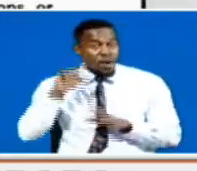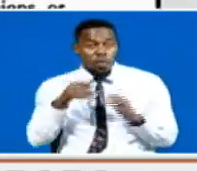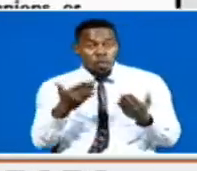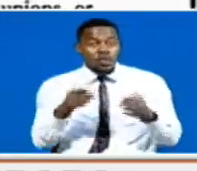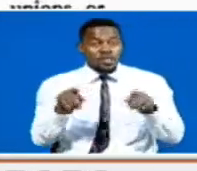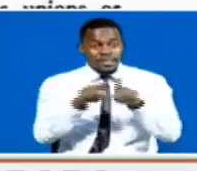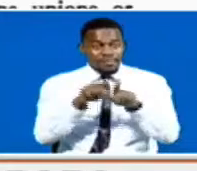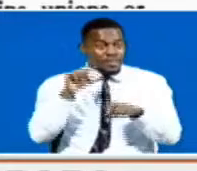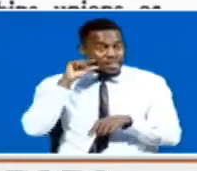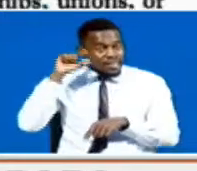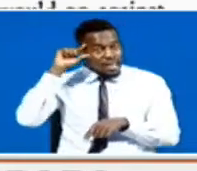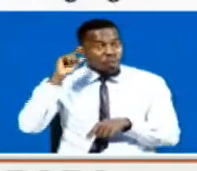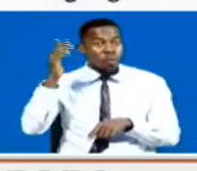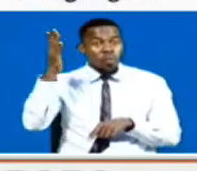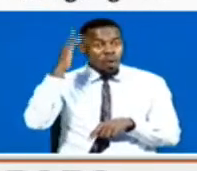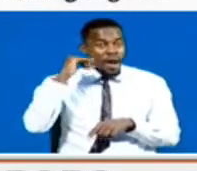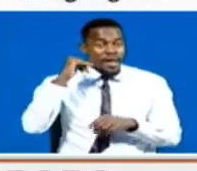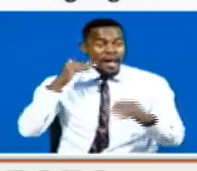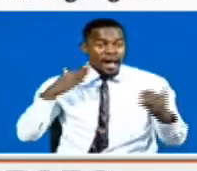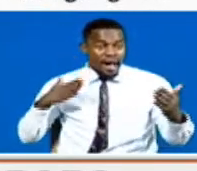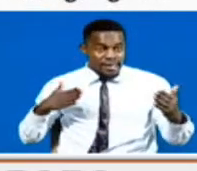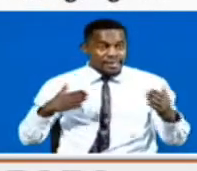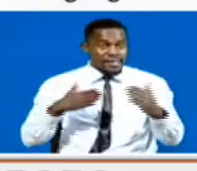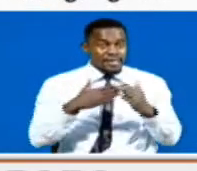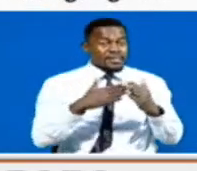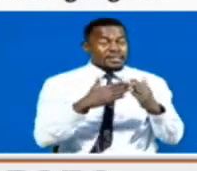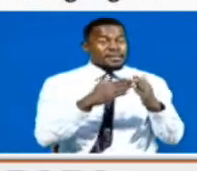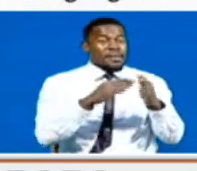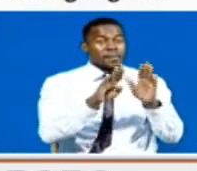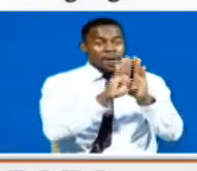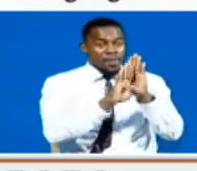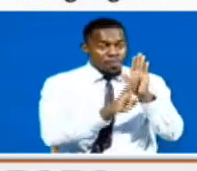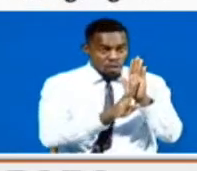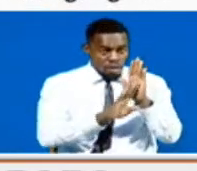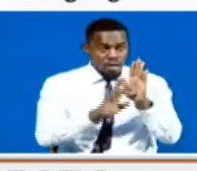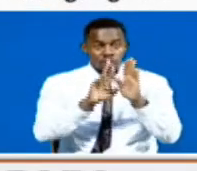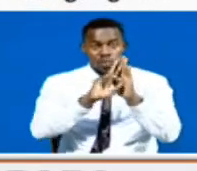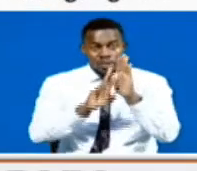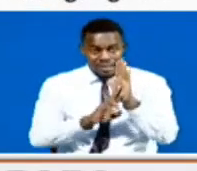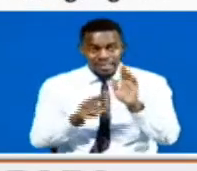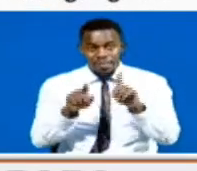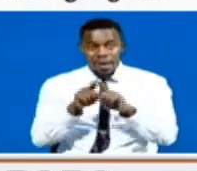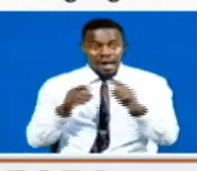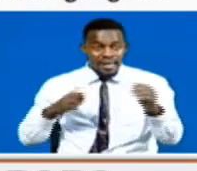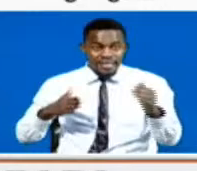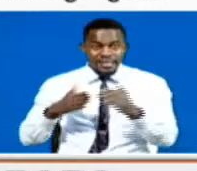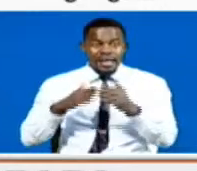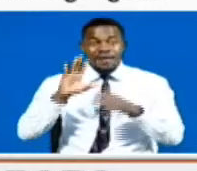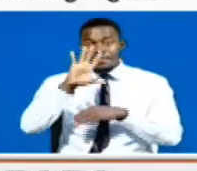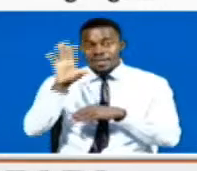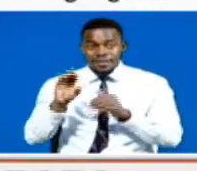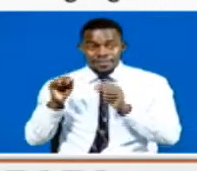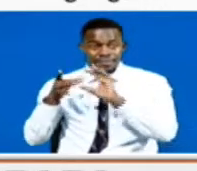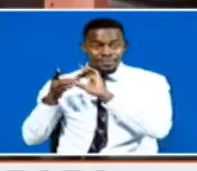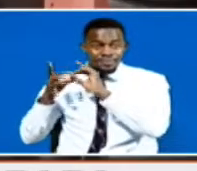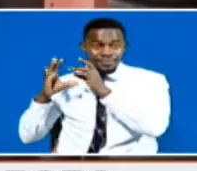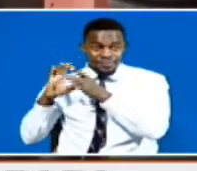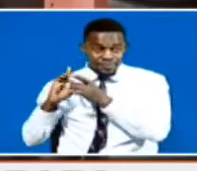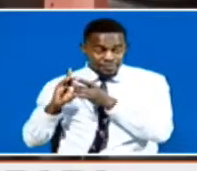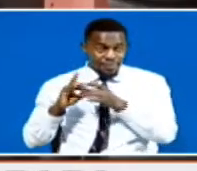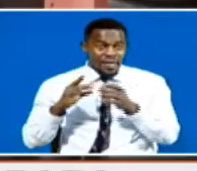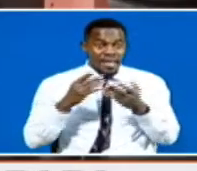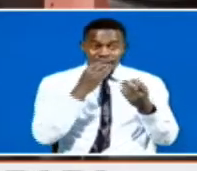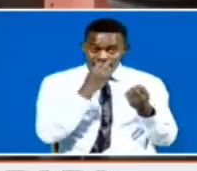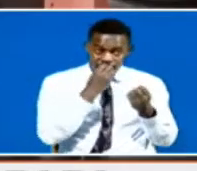na mafunzo ya kanisa kando na kukiuka sheria za nchi. Askofu Anyolo anaonya kwamba agizo hilo la Papa Francis ni